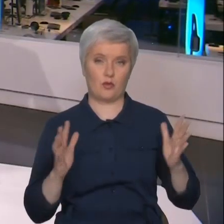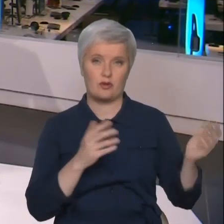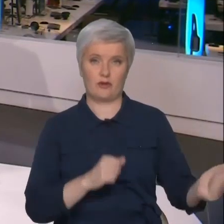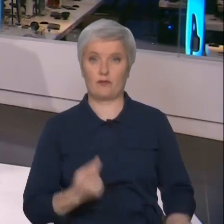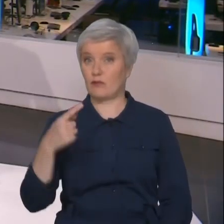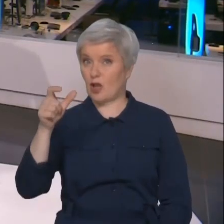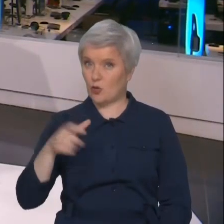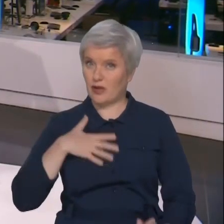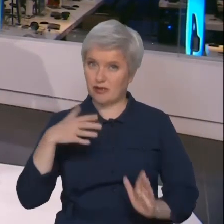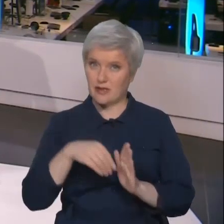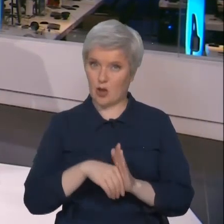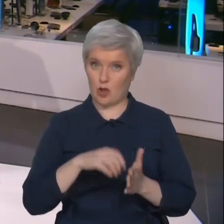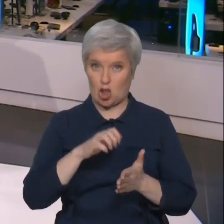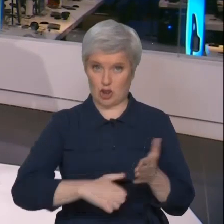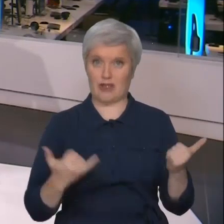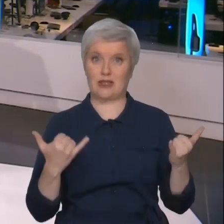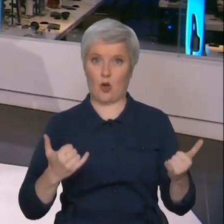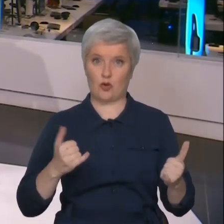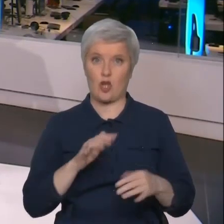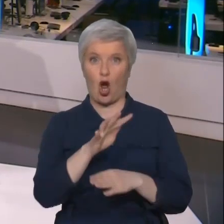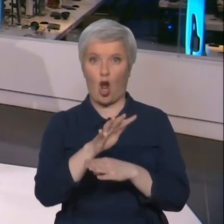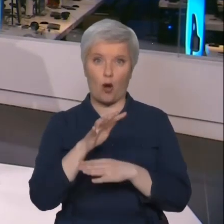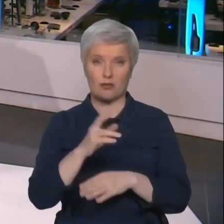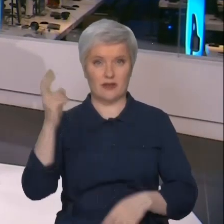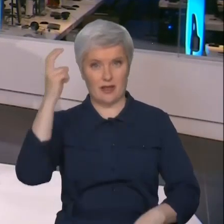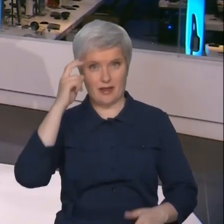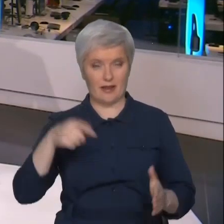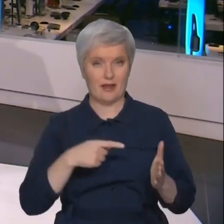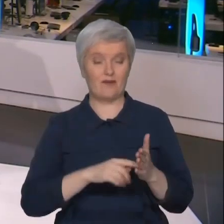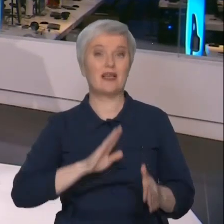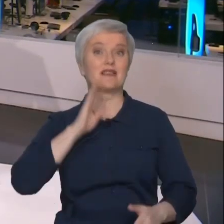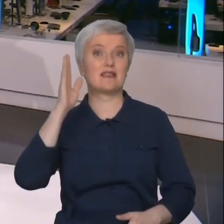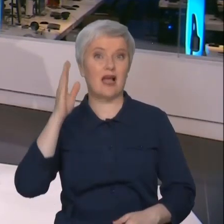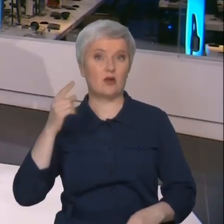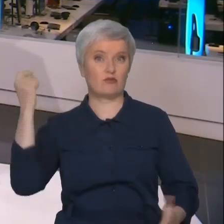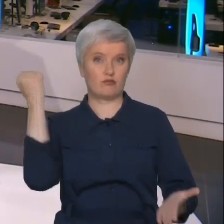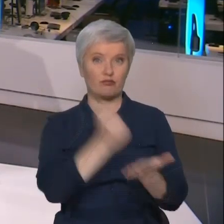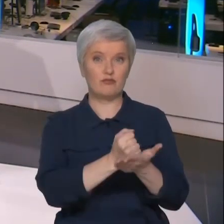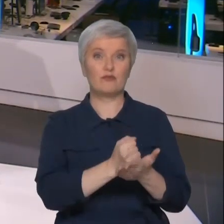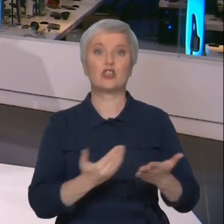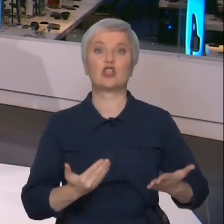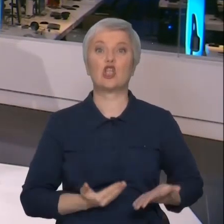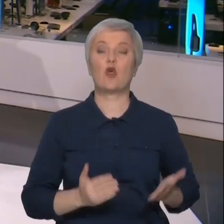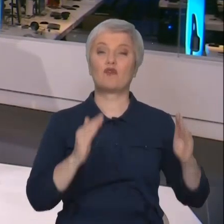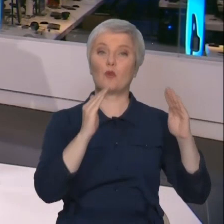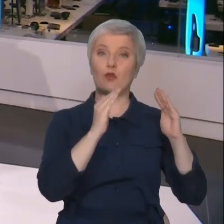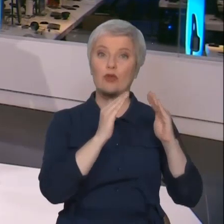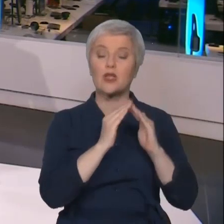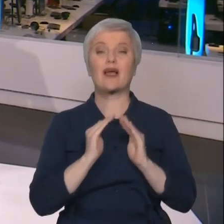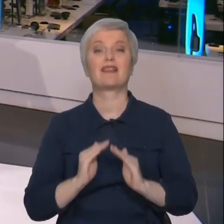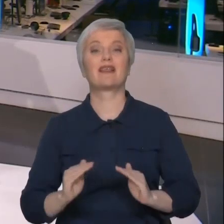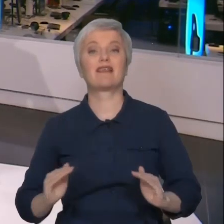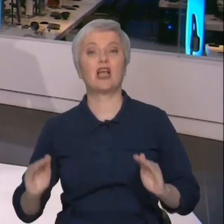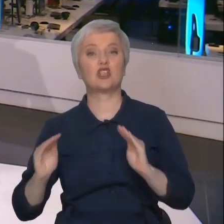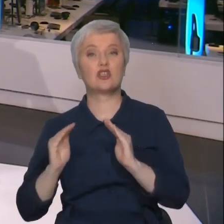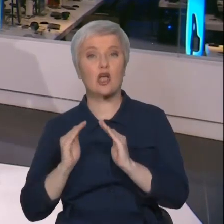Одна людина загинула через сьогоднішні обстріли Києва зранку. Ракети влучили у житловий будинок та дитячий садок у Шевченківському районі